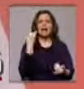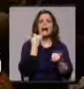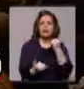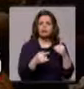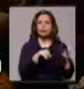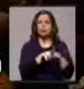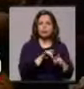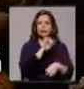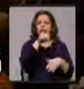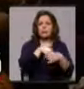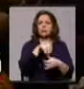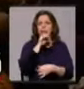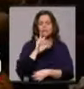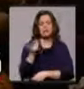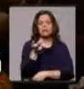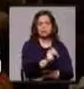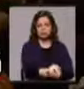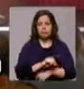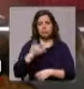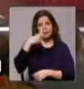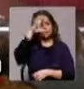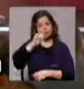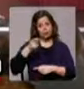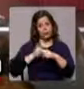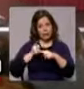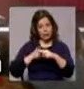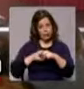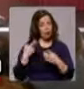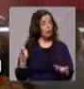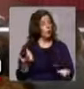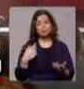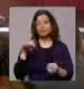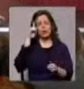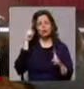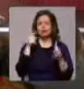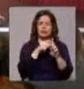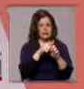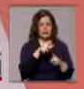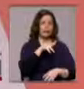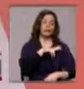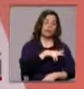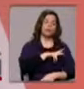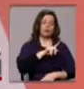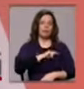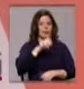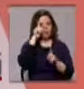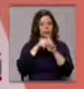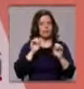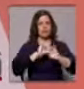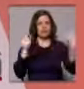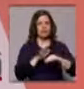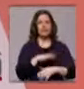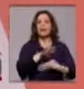ρίσκο. Para o primeiro-ministro grego, o objetivo dessa frente luso-espanhola é claro. Το σχέδιό τους ήταν